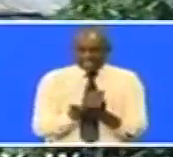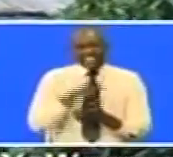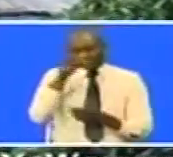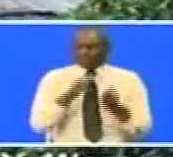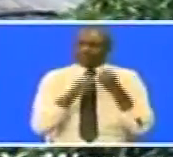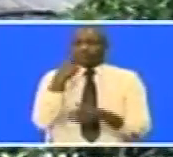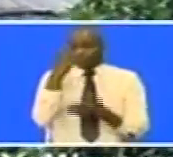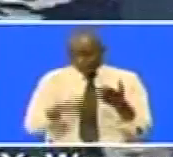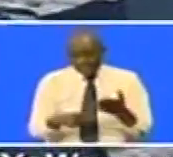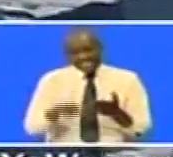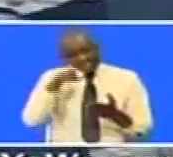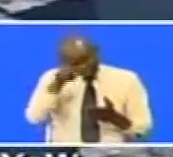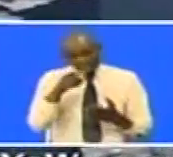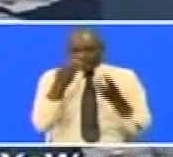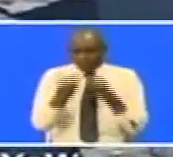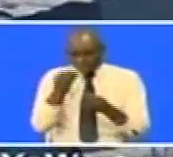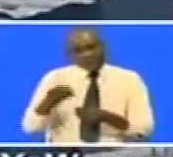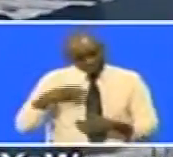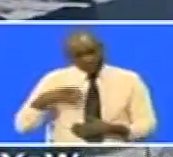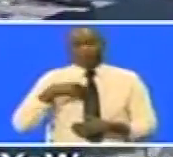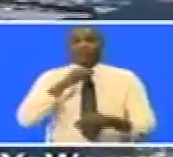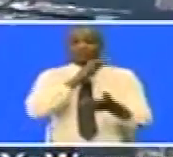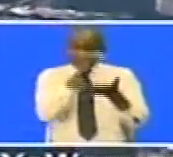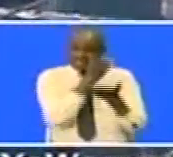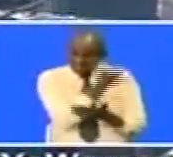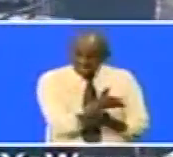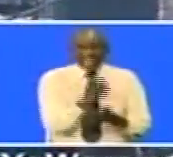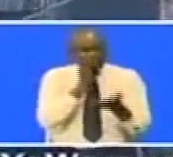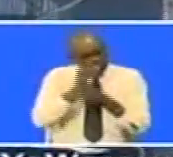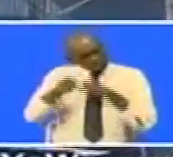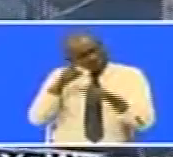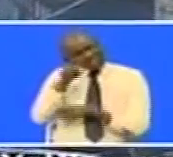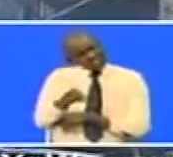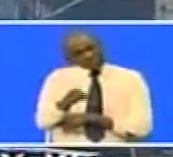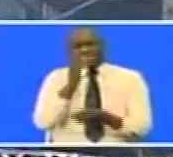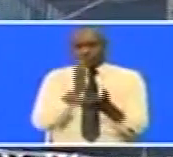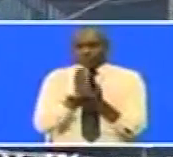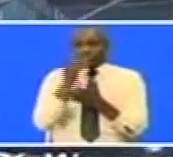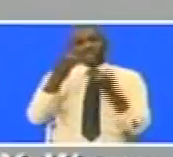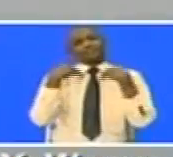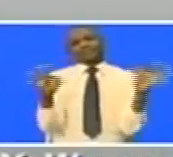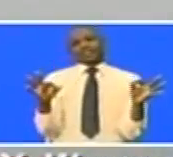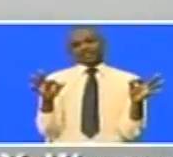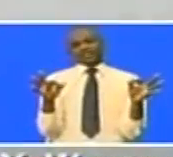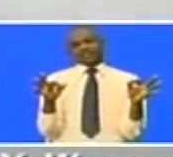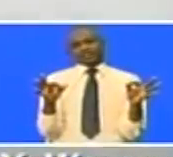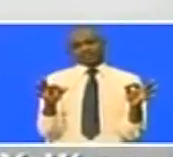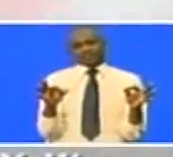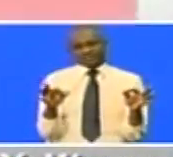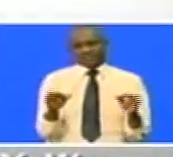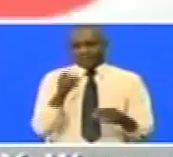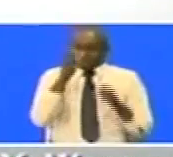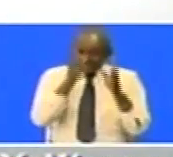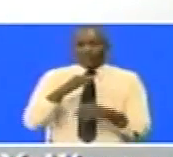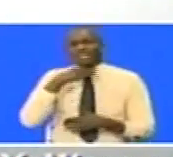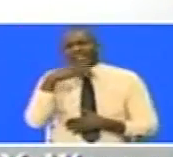kuwa wamekuwa wakifyonza fedha kutoka kwa wafadhili, kwani tohara hii inasemekana kufanywa hapa bure. We cannot say somebody died